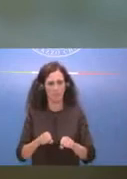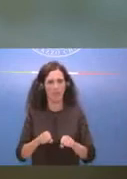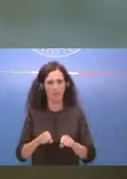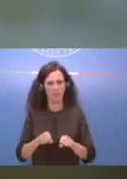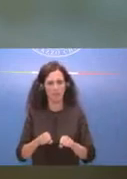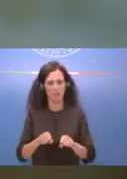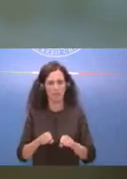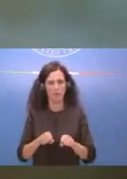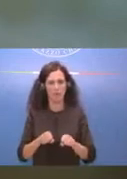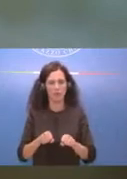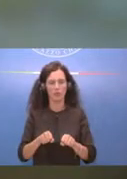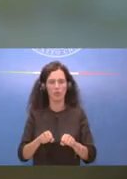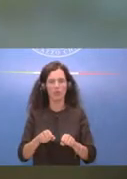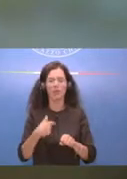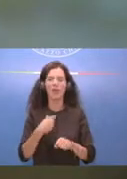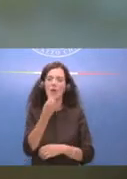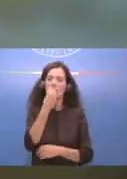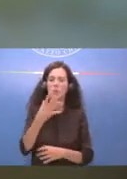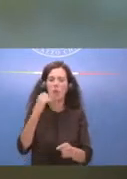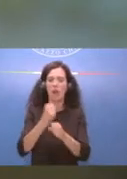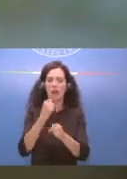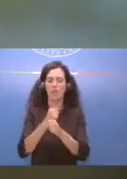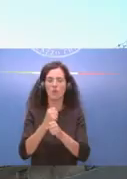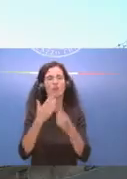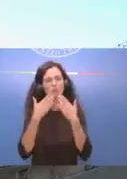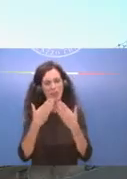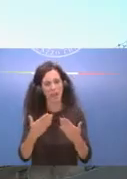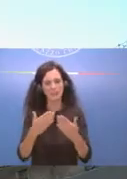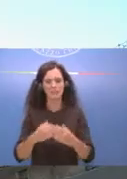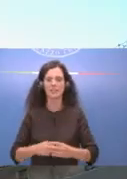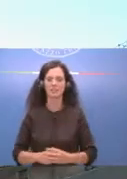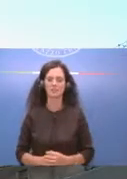good work thank you